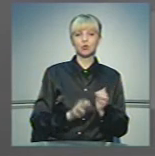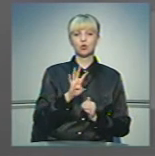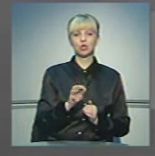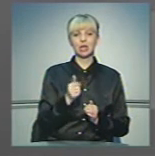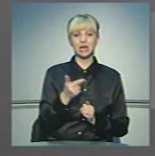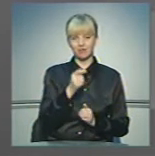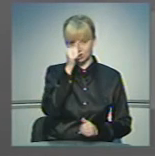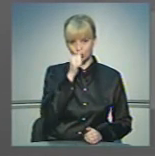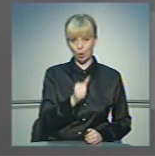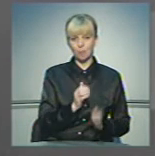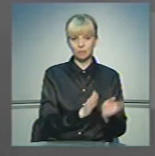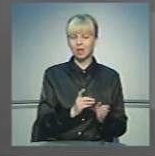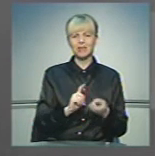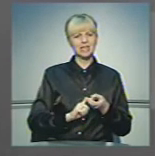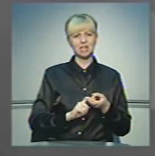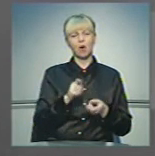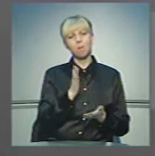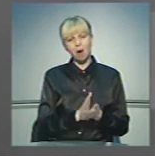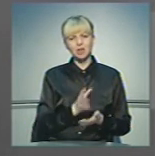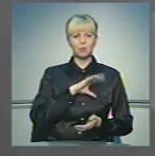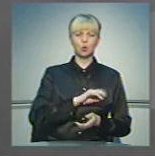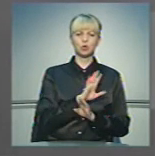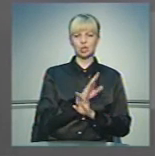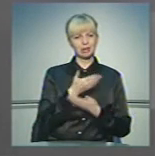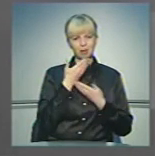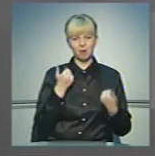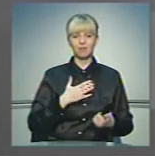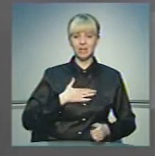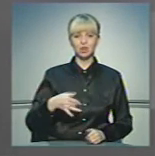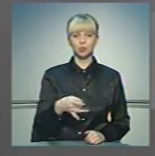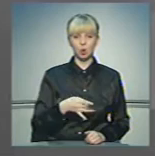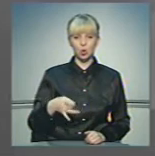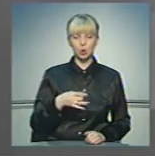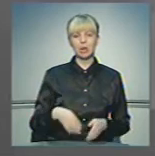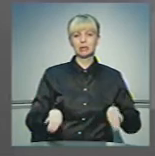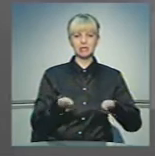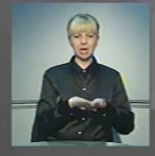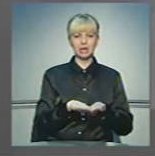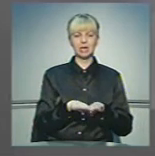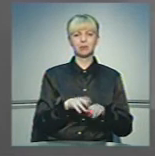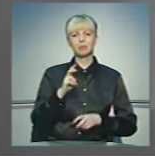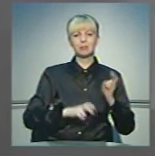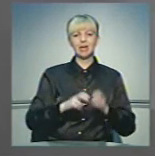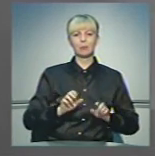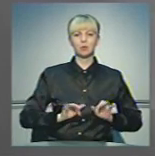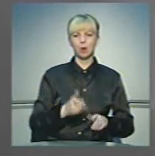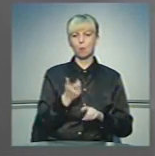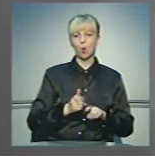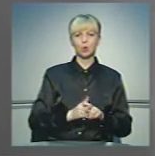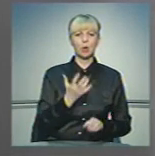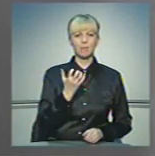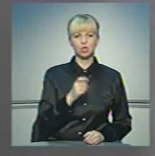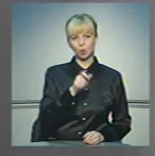гривні щомісяця, незалежно від того, мали вони прибуток чи ні. У нашому районі закрили підприємницьку діяльність понад